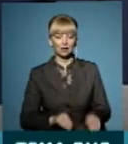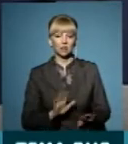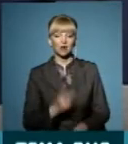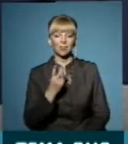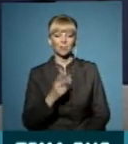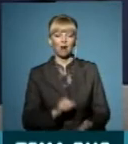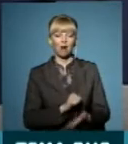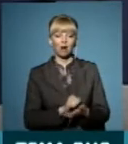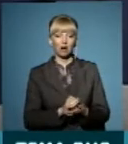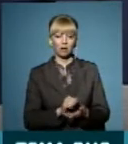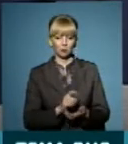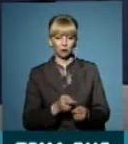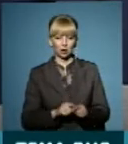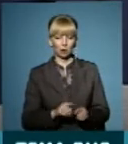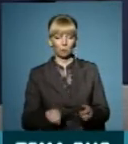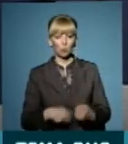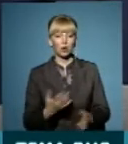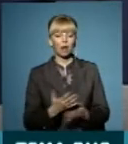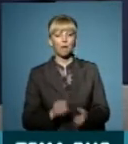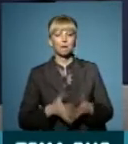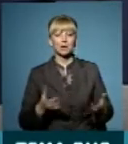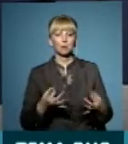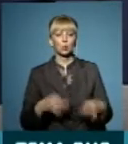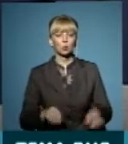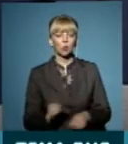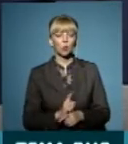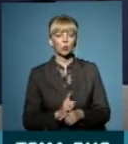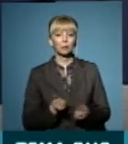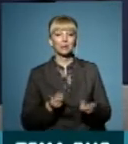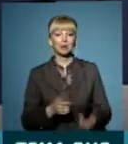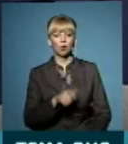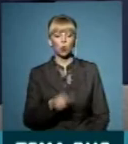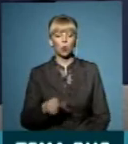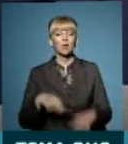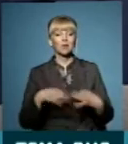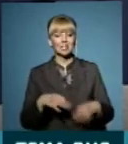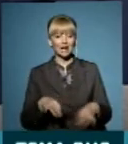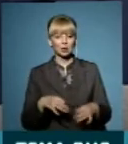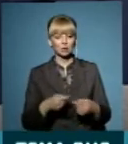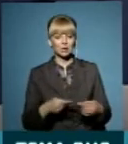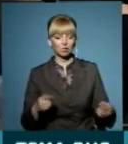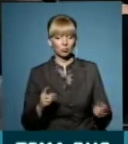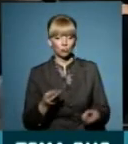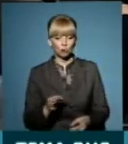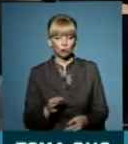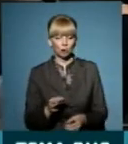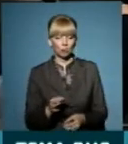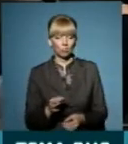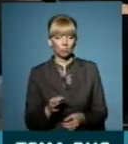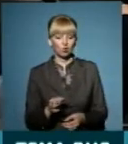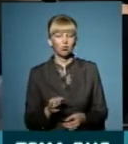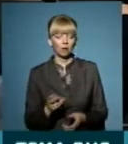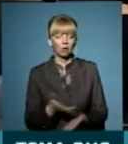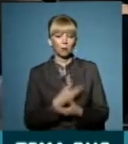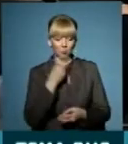два акти про таке порушення. От яка максимально допустима норма кількості людей в транспортному засобі? Тому що ми, власне,